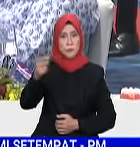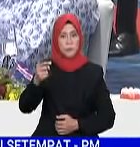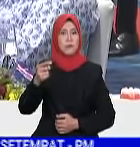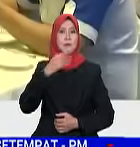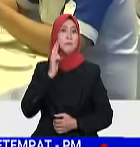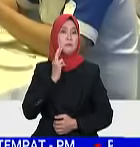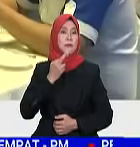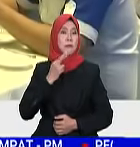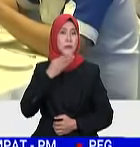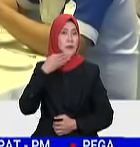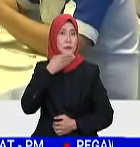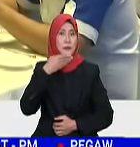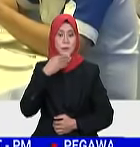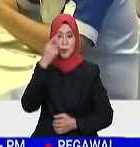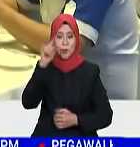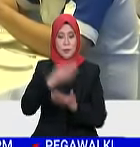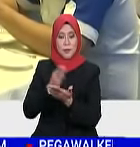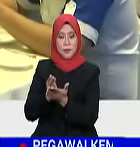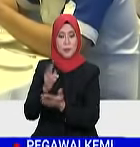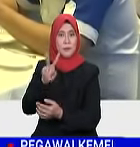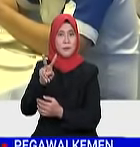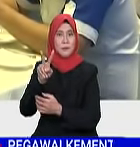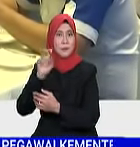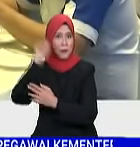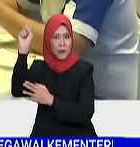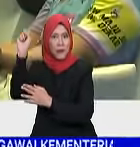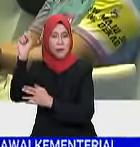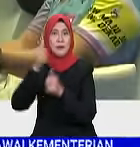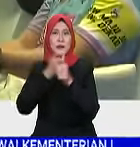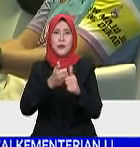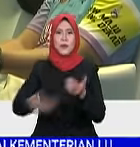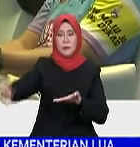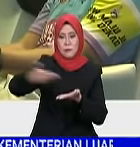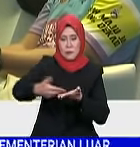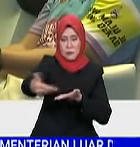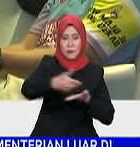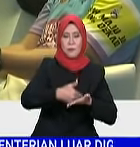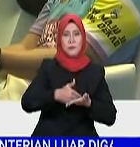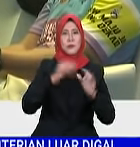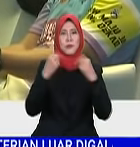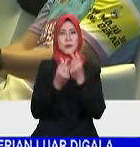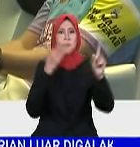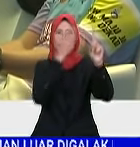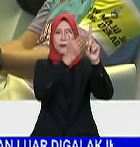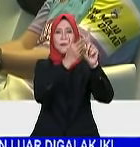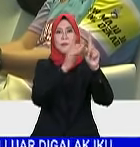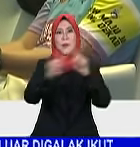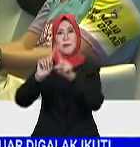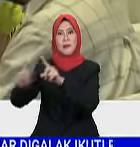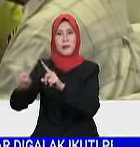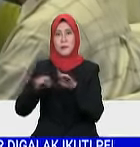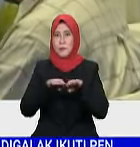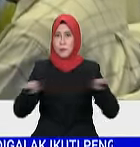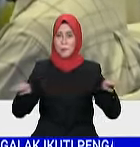yang dirangka dalam Belanjawan Sabah nanti adalah berpandukan syor dan pandangan kelompok sasar melalui pelbagai